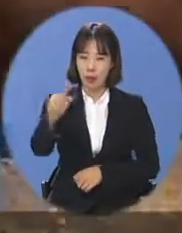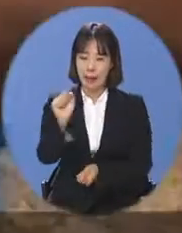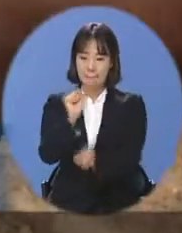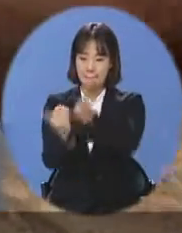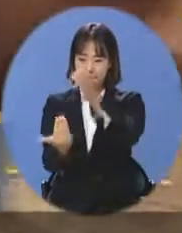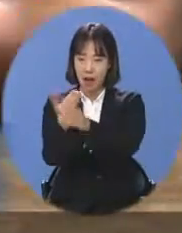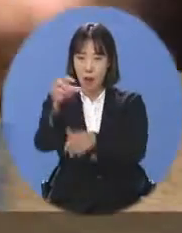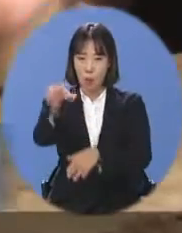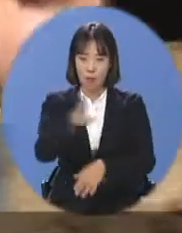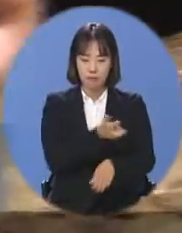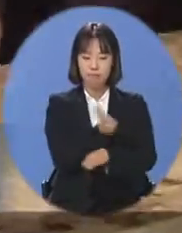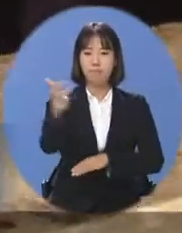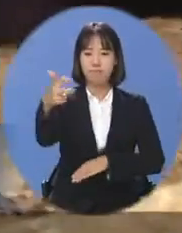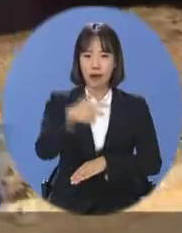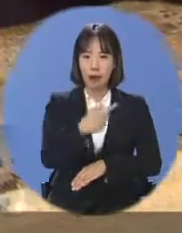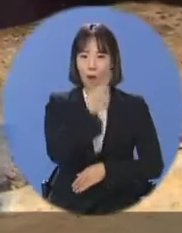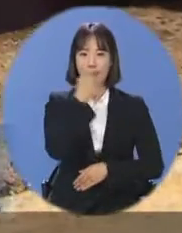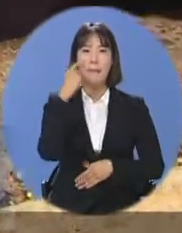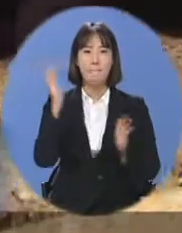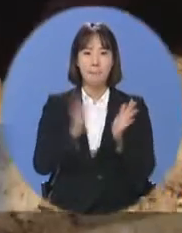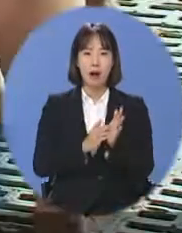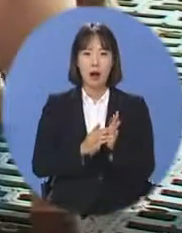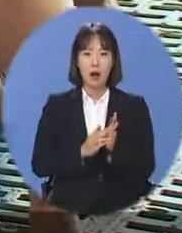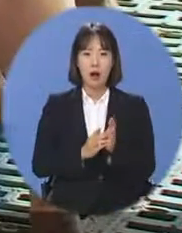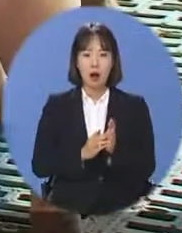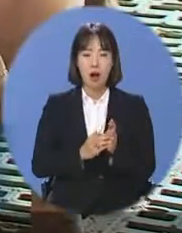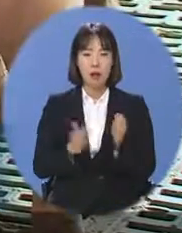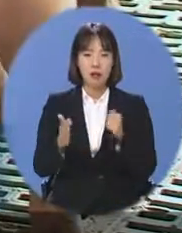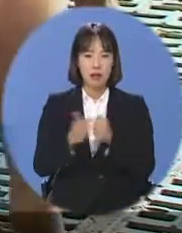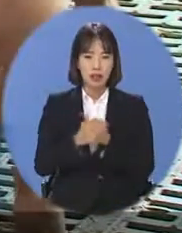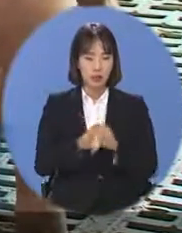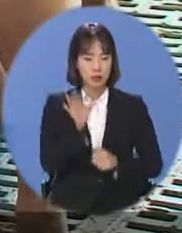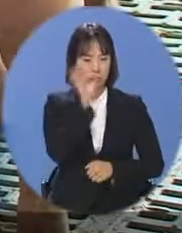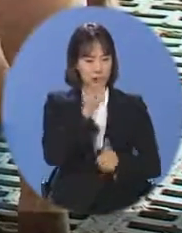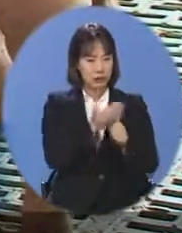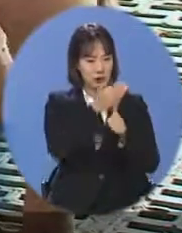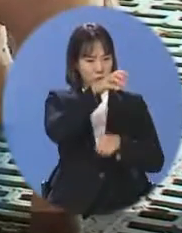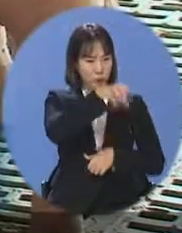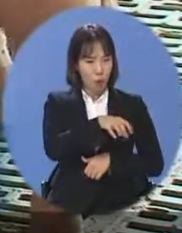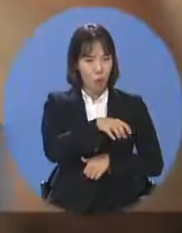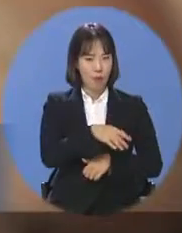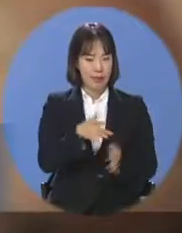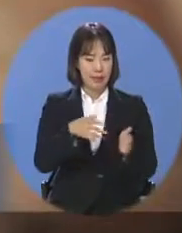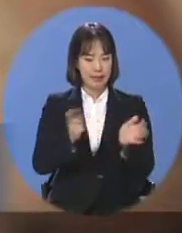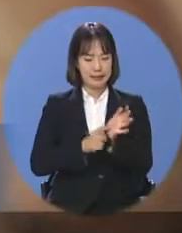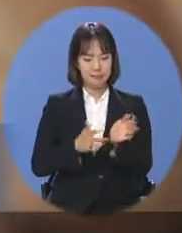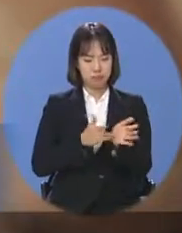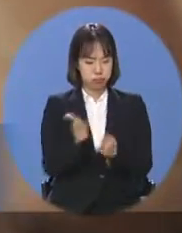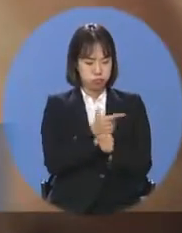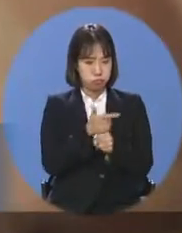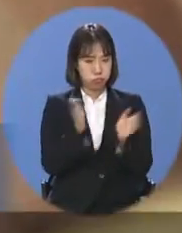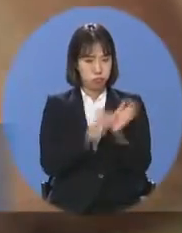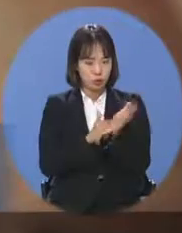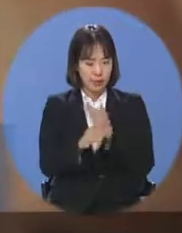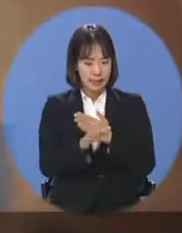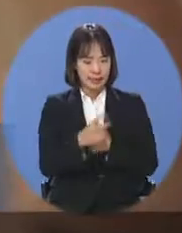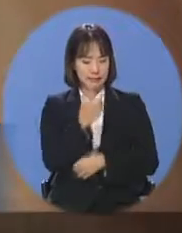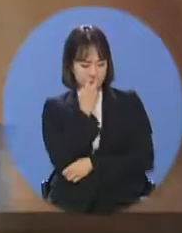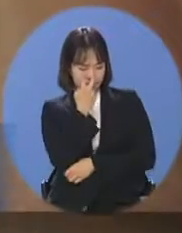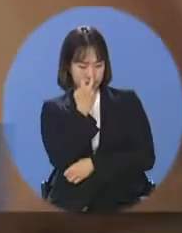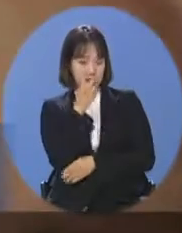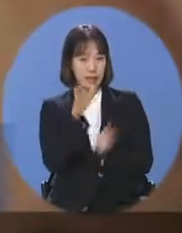농장에 분양한 사실을 확인했다고 밝혔습니다. 해당 종돈장에 대해서 긴급소독을 마친 전라남도는 임상 예찰에서